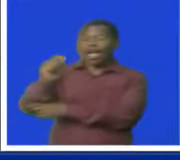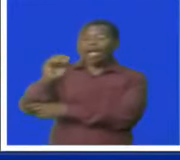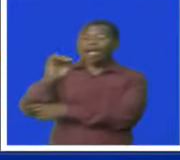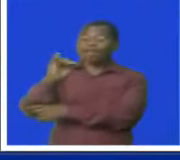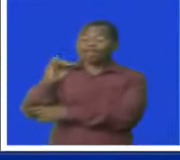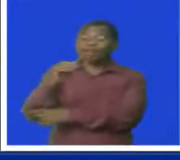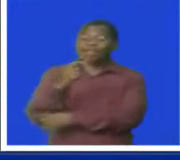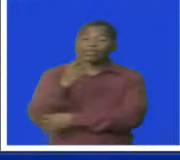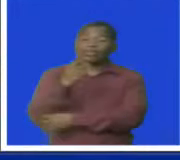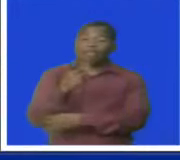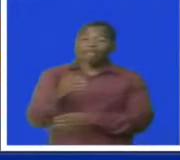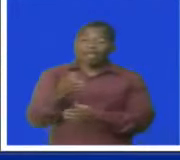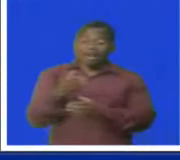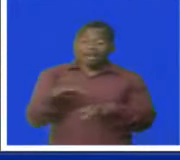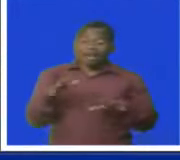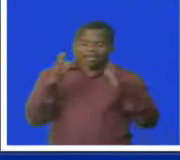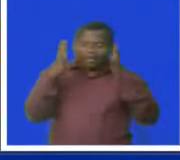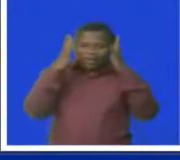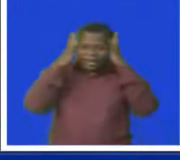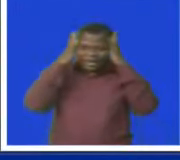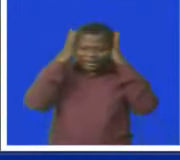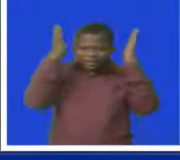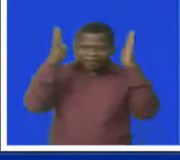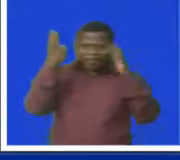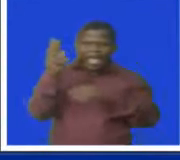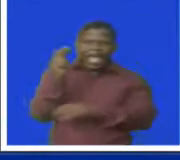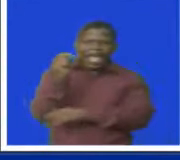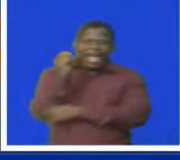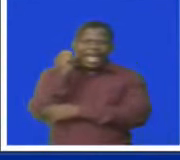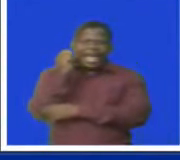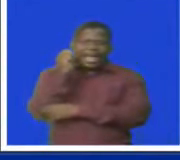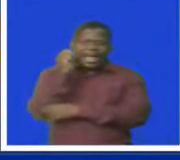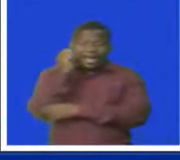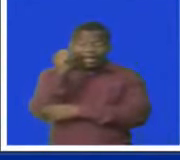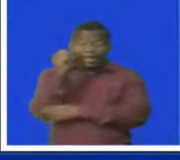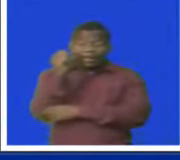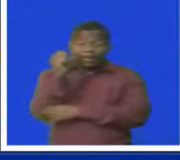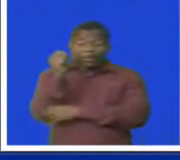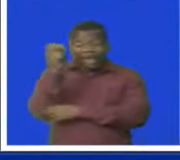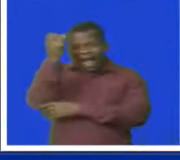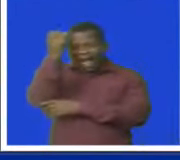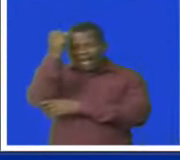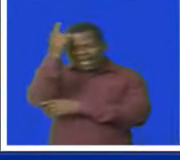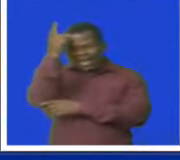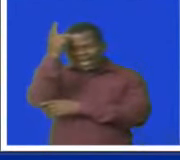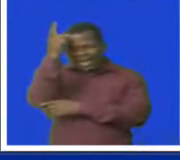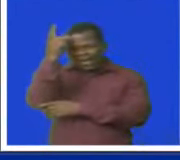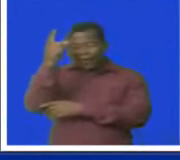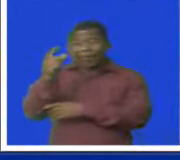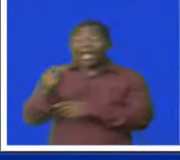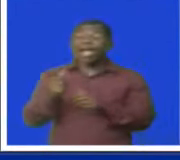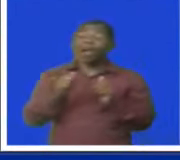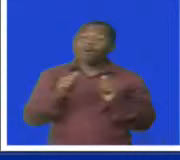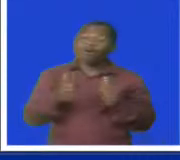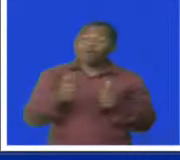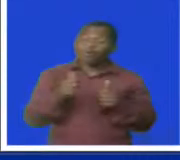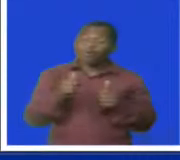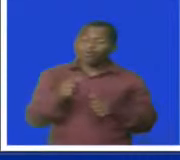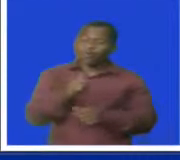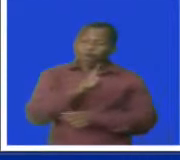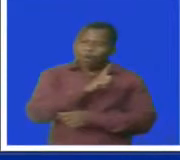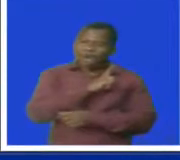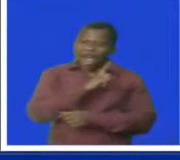kulwa nekuguquka kwesimo selitulu kude siyibambe ngatoto timbili lendzaba yesimo selitulu. Induna